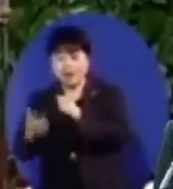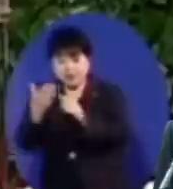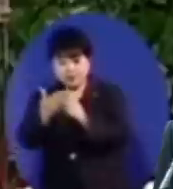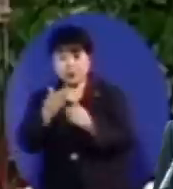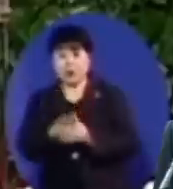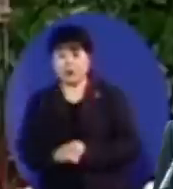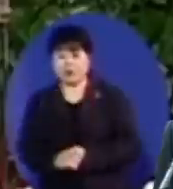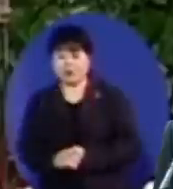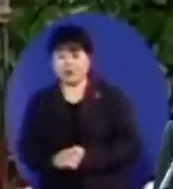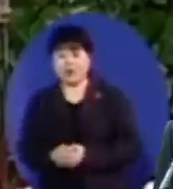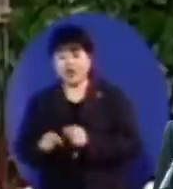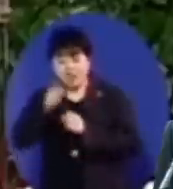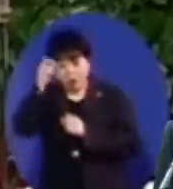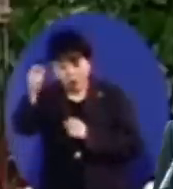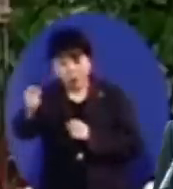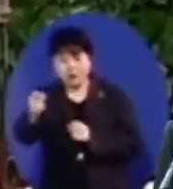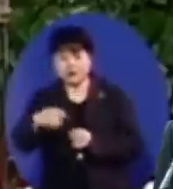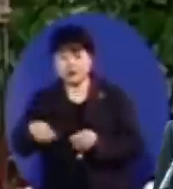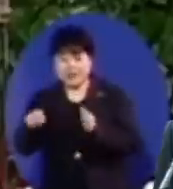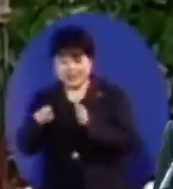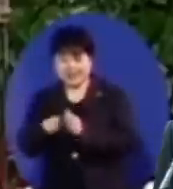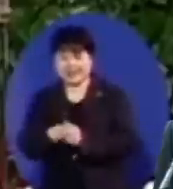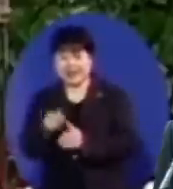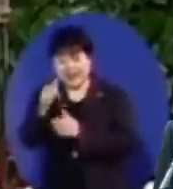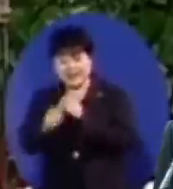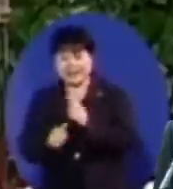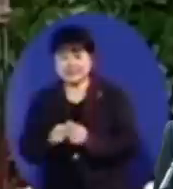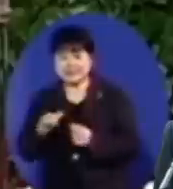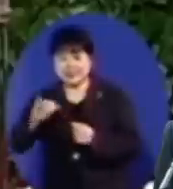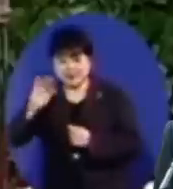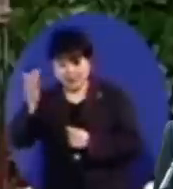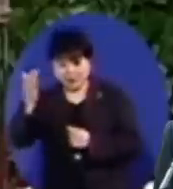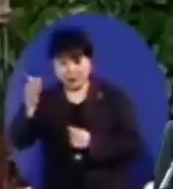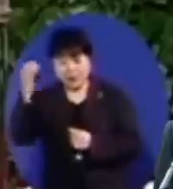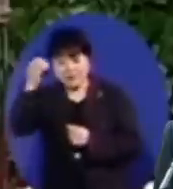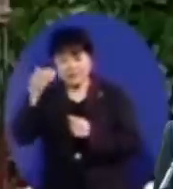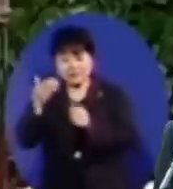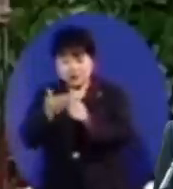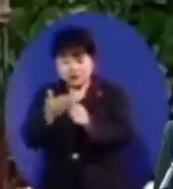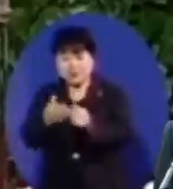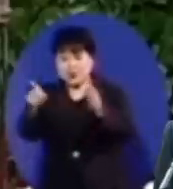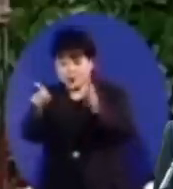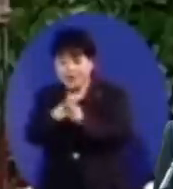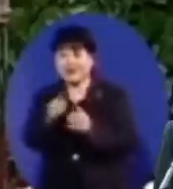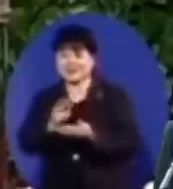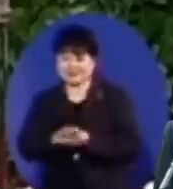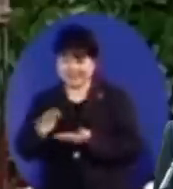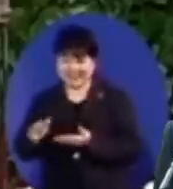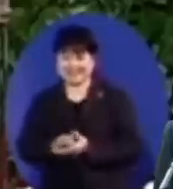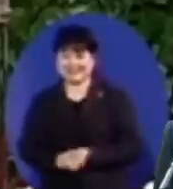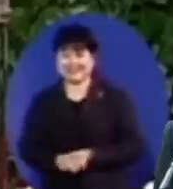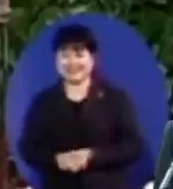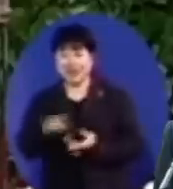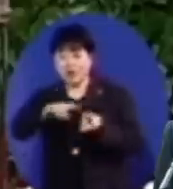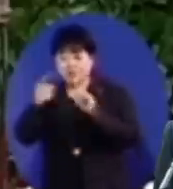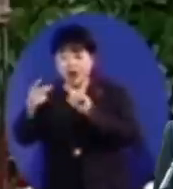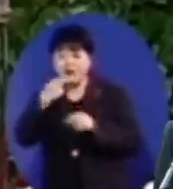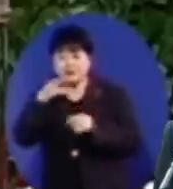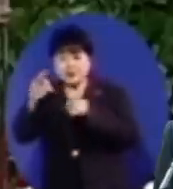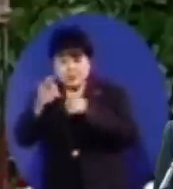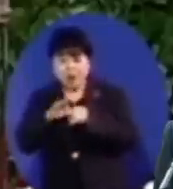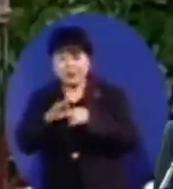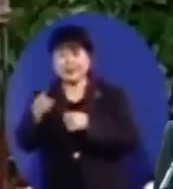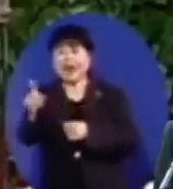주시고 영원히 우리에게 하나님 사람이 되도록 성령을 주시기 위한 것입니다. 부활하지 않았으면